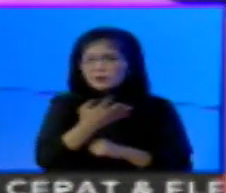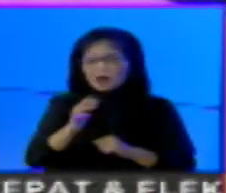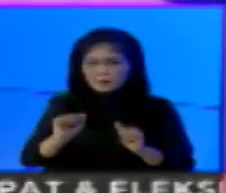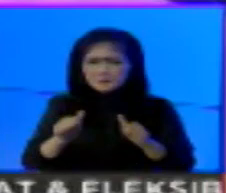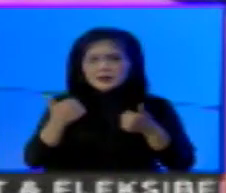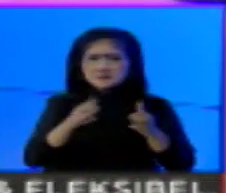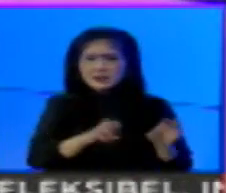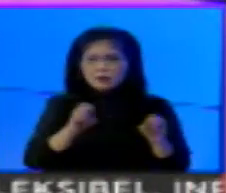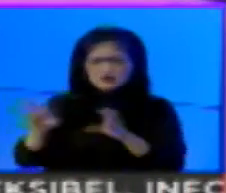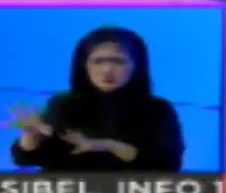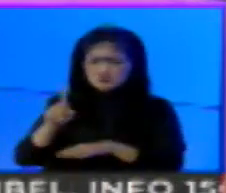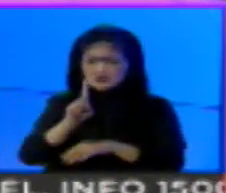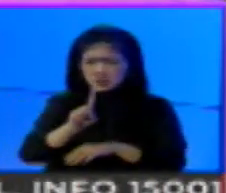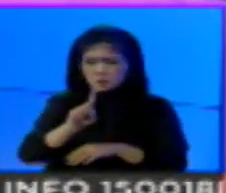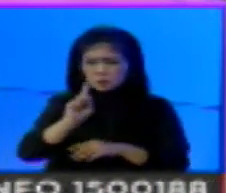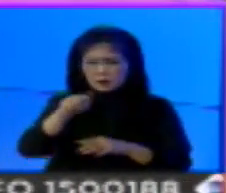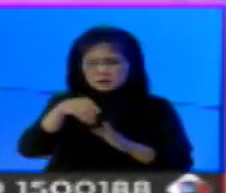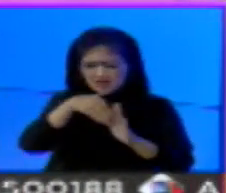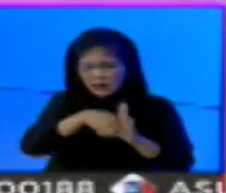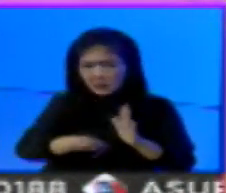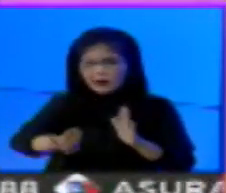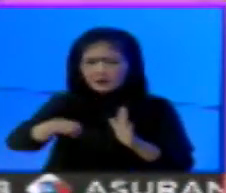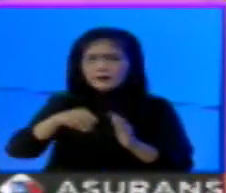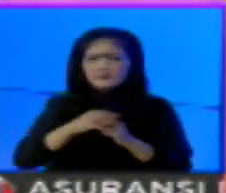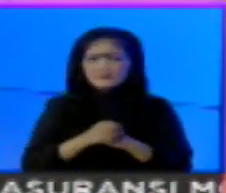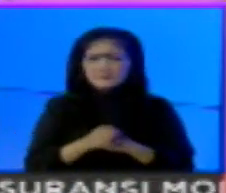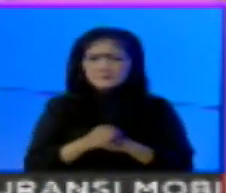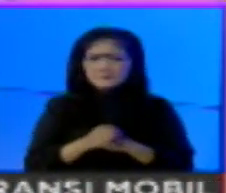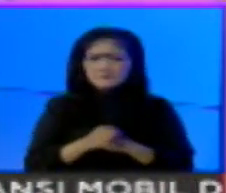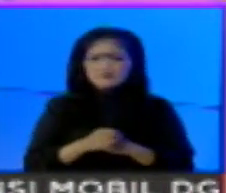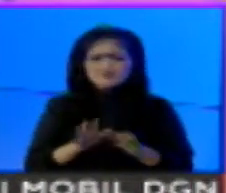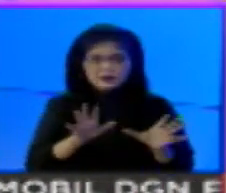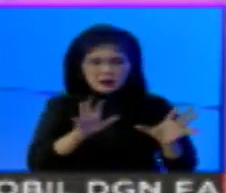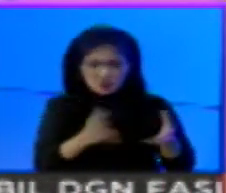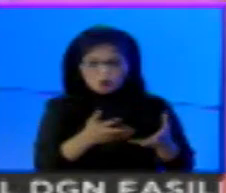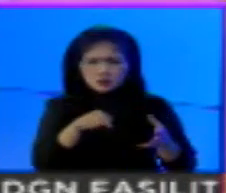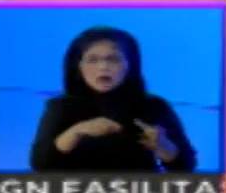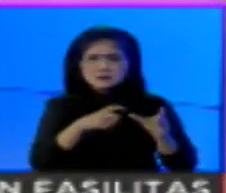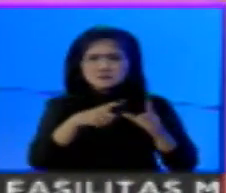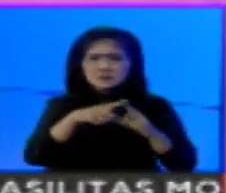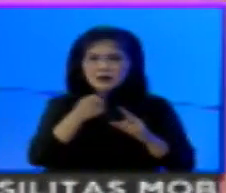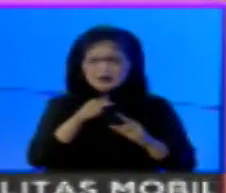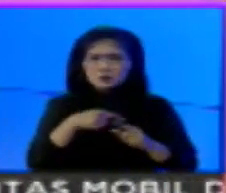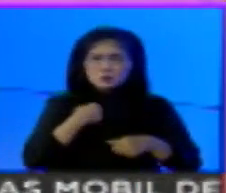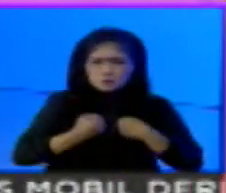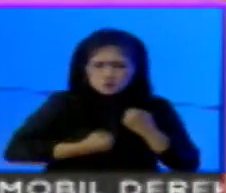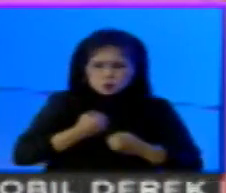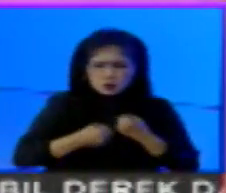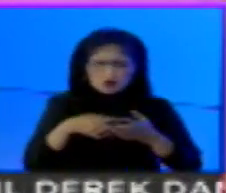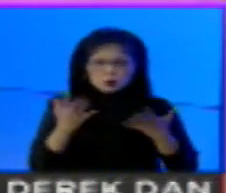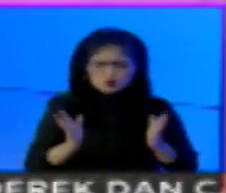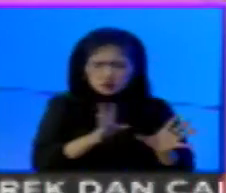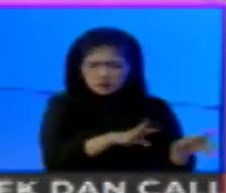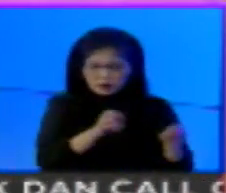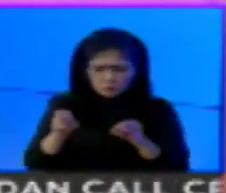satu lagi masih di lereng Merapi. Tadi anggota yang di lapangan, tim SAR gabungan sudah berusaha untuk mengevakuasi,